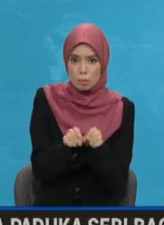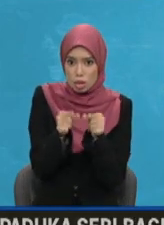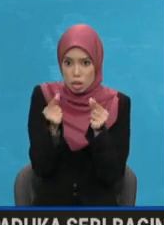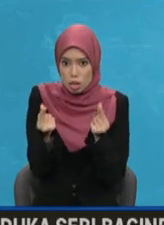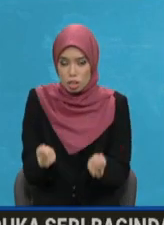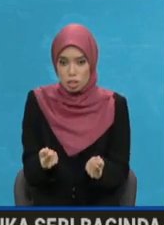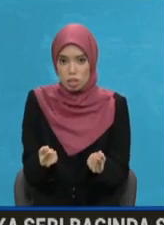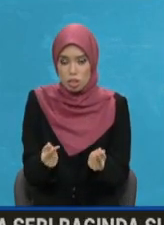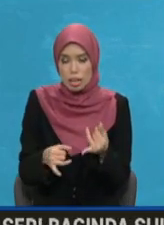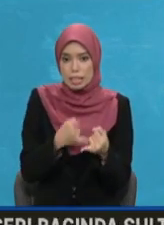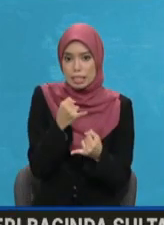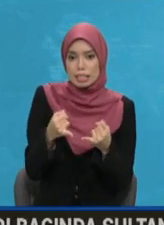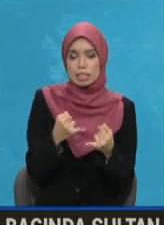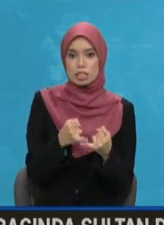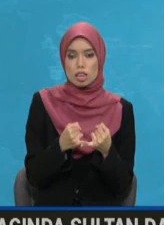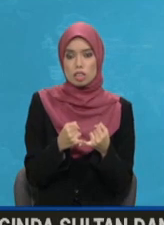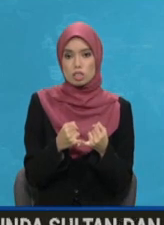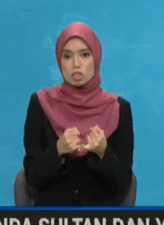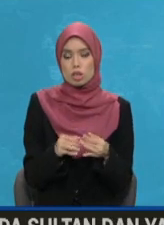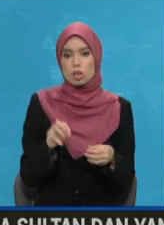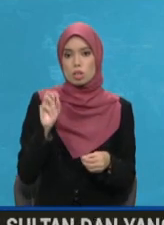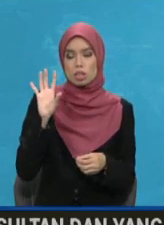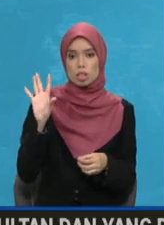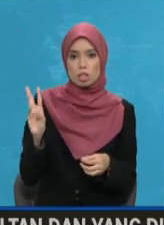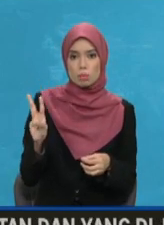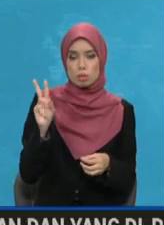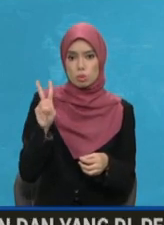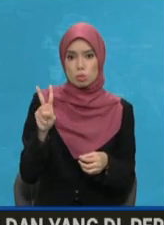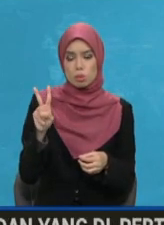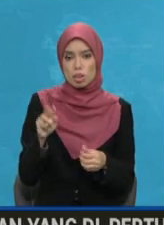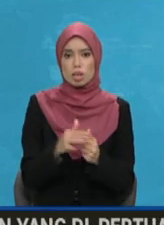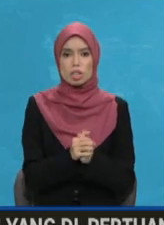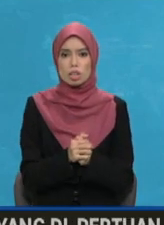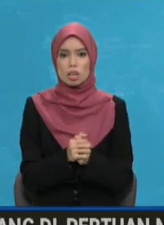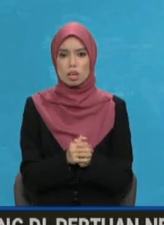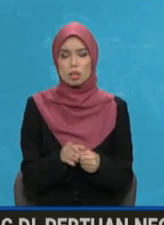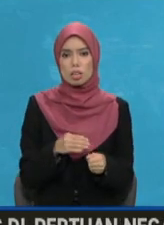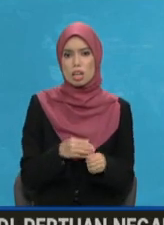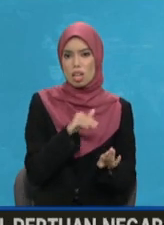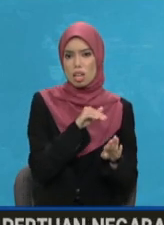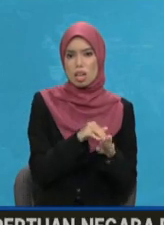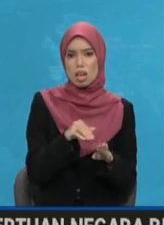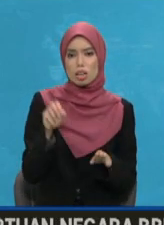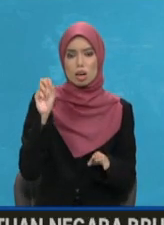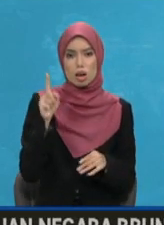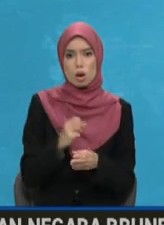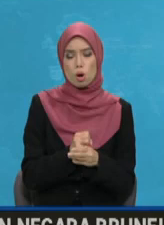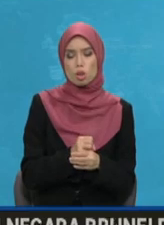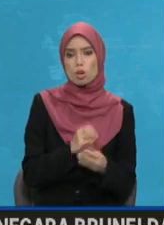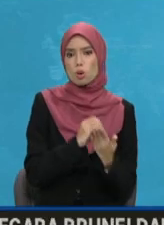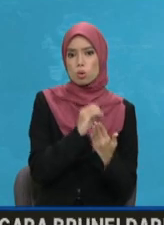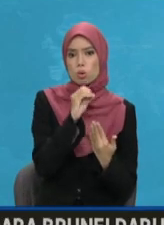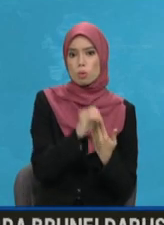perintah ke-62 yang akan berlangsung pada 19 hingga 24 Oktober ini di Kuala Lumpur